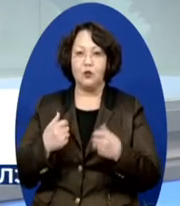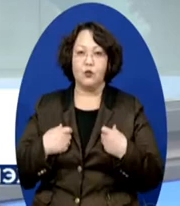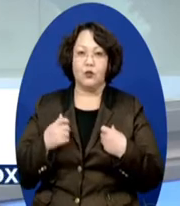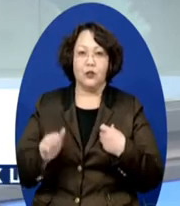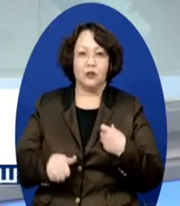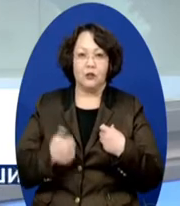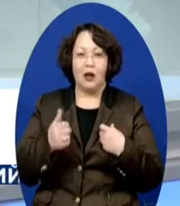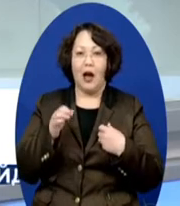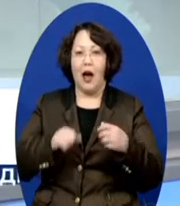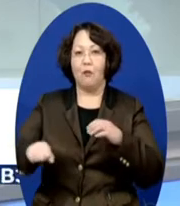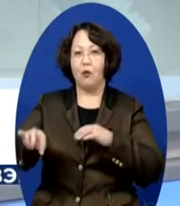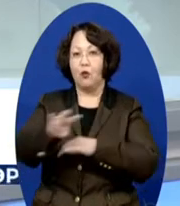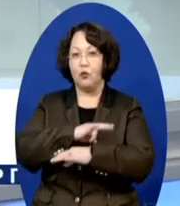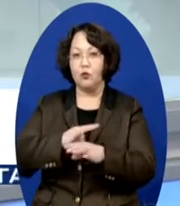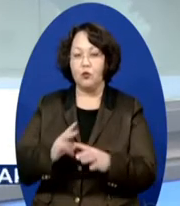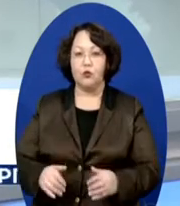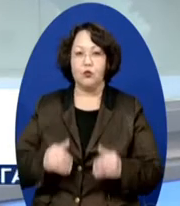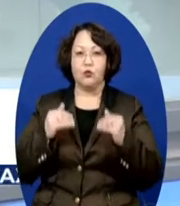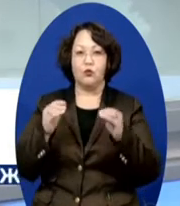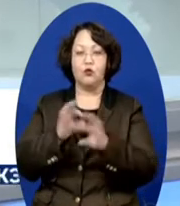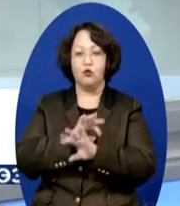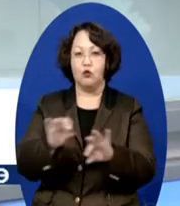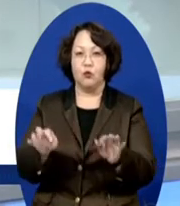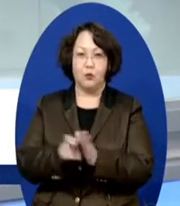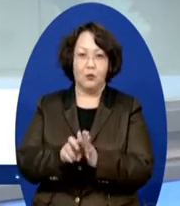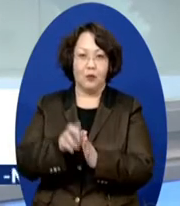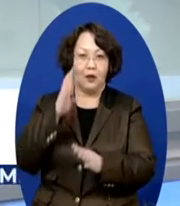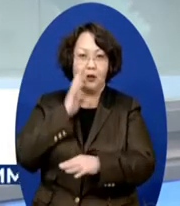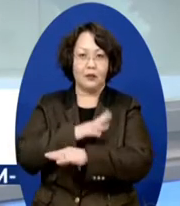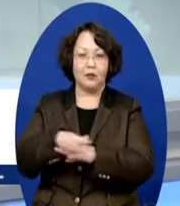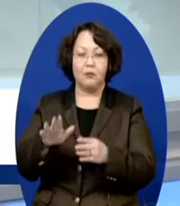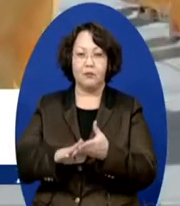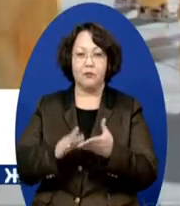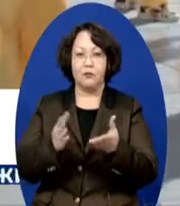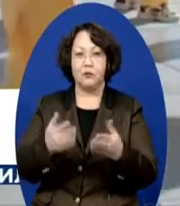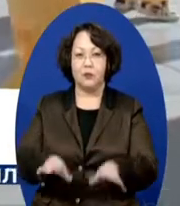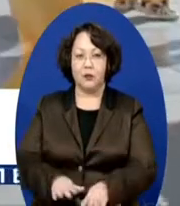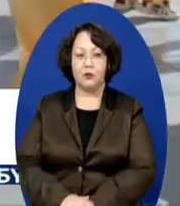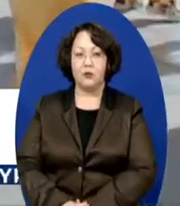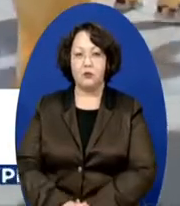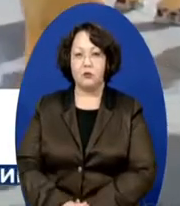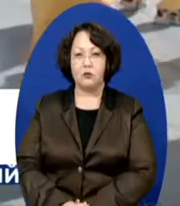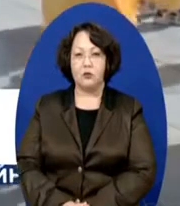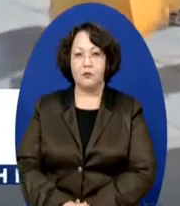гээд аймаг орон нутгийг хөгжүүлэх олон боломж гарцыг танилцууллаа.